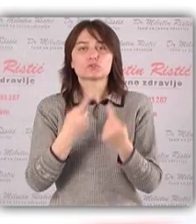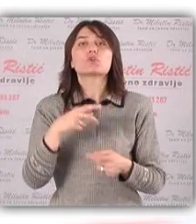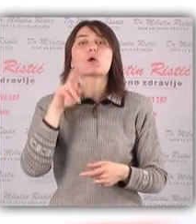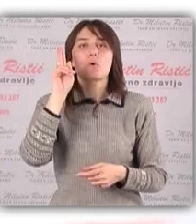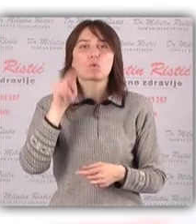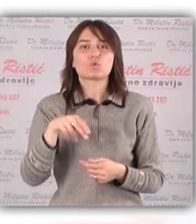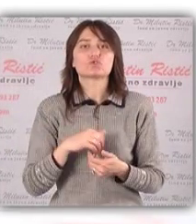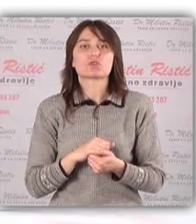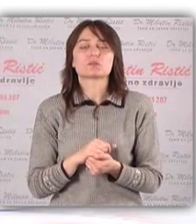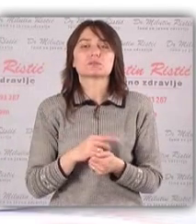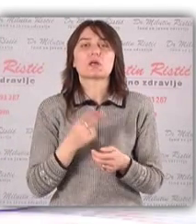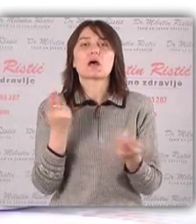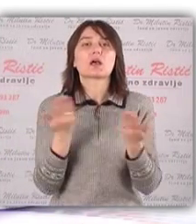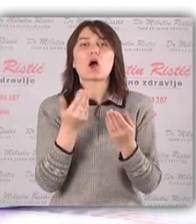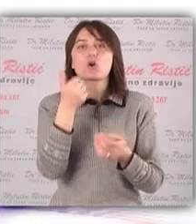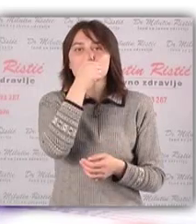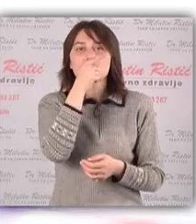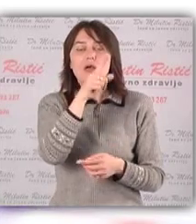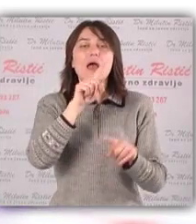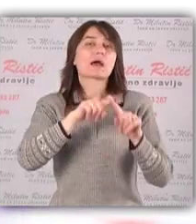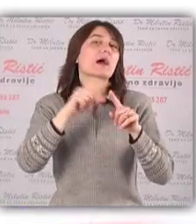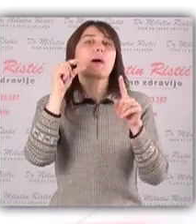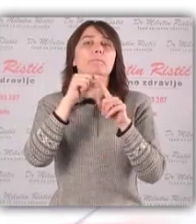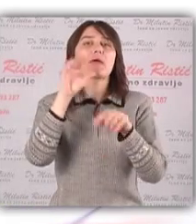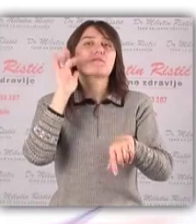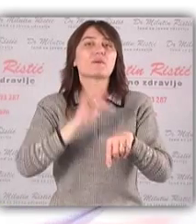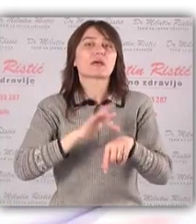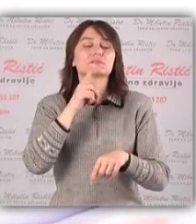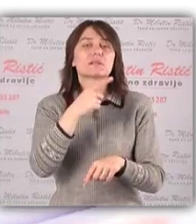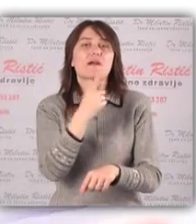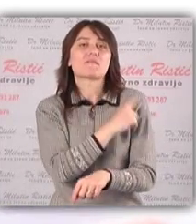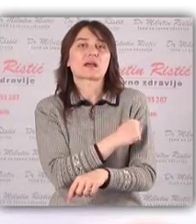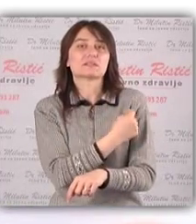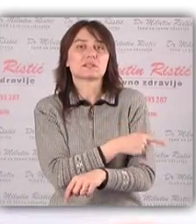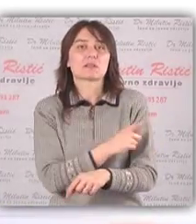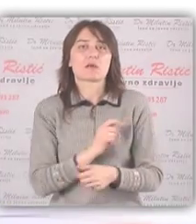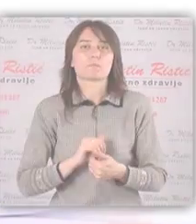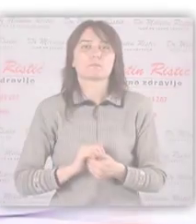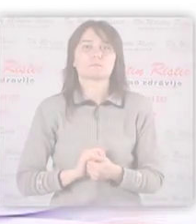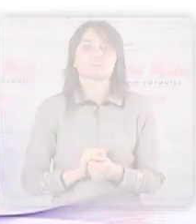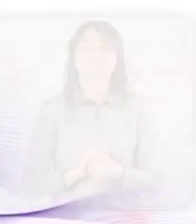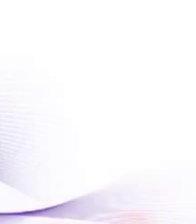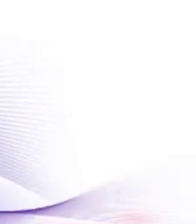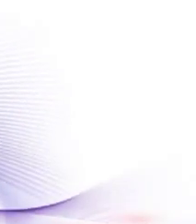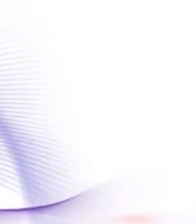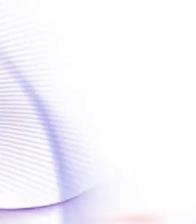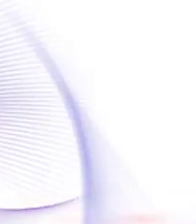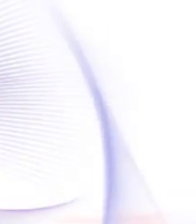bolesti postoji mogućnost, kao što je to kod HPV infekcija, eventualno vakcine.